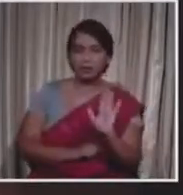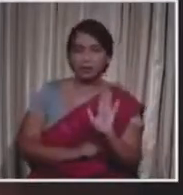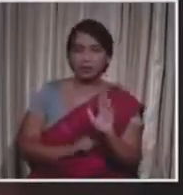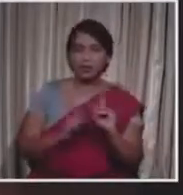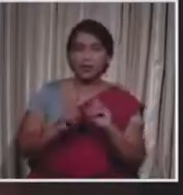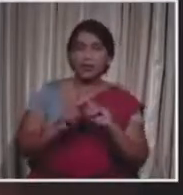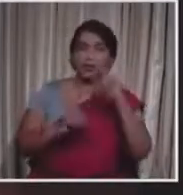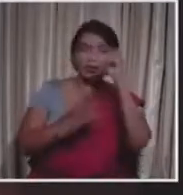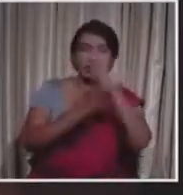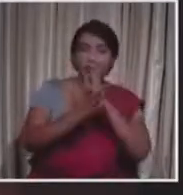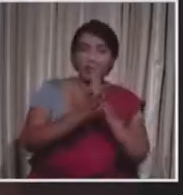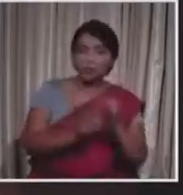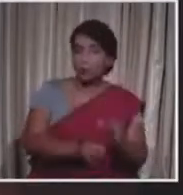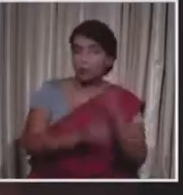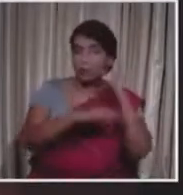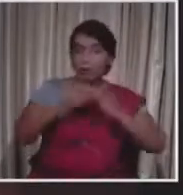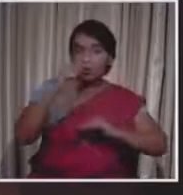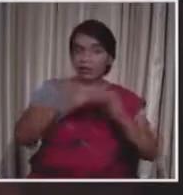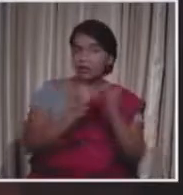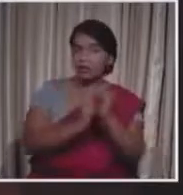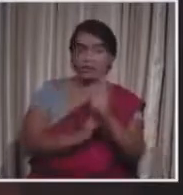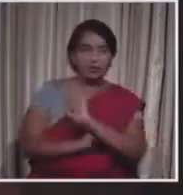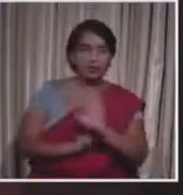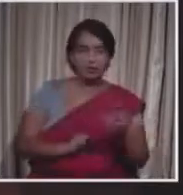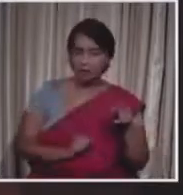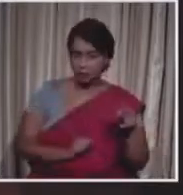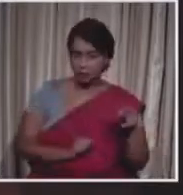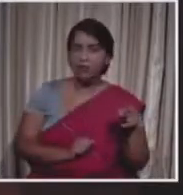වෙනත් ව්‍යවස්ථානුකූල ක්‍රමවේදයකින් නෙවෙයි